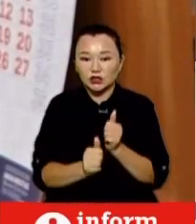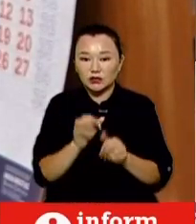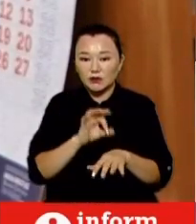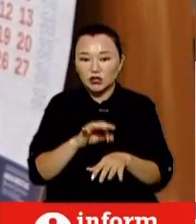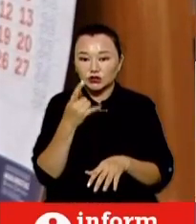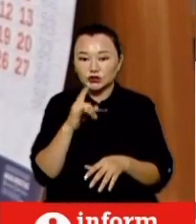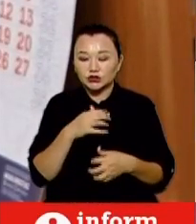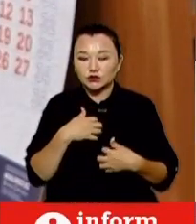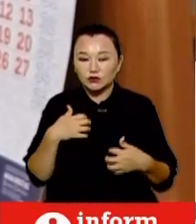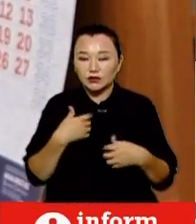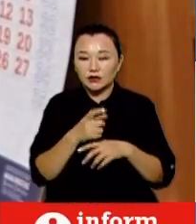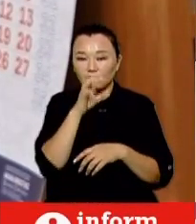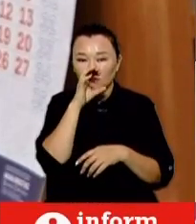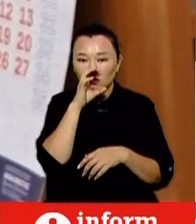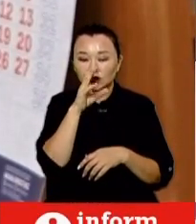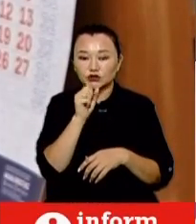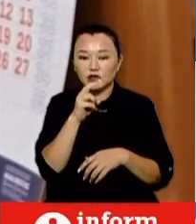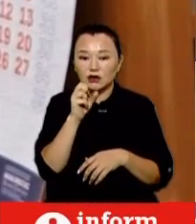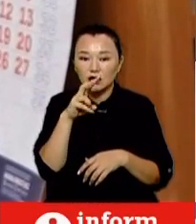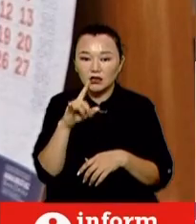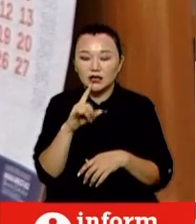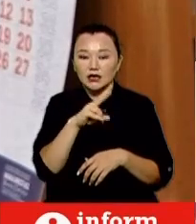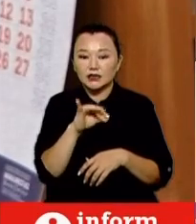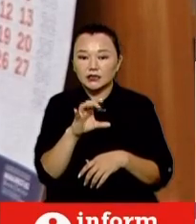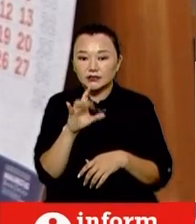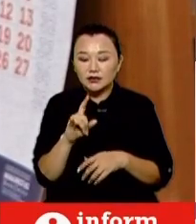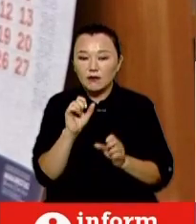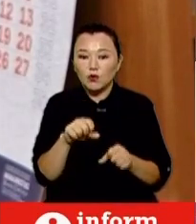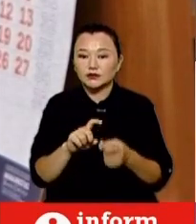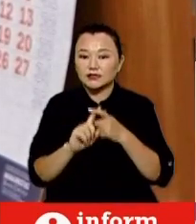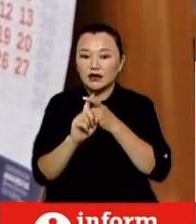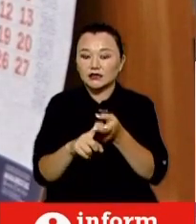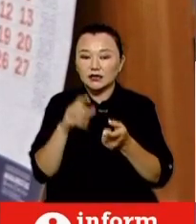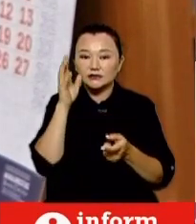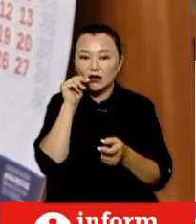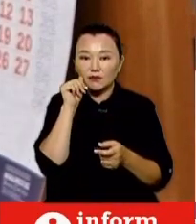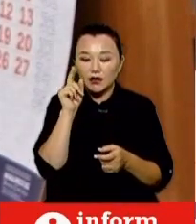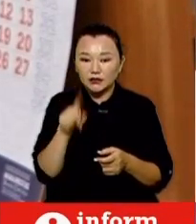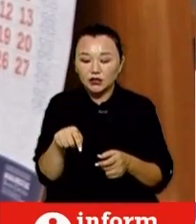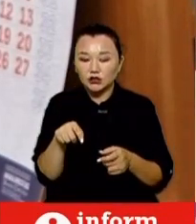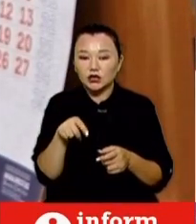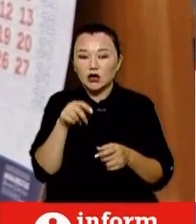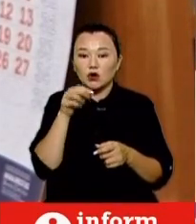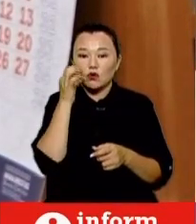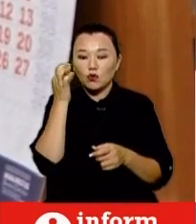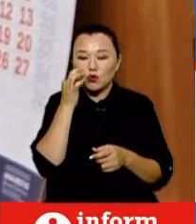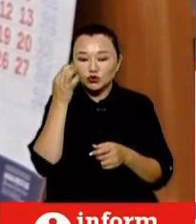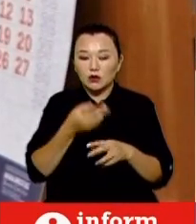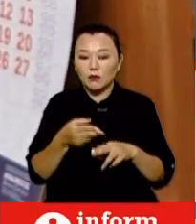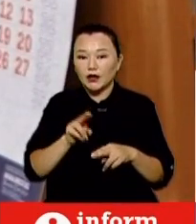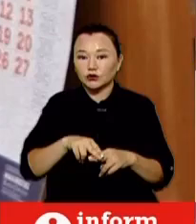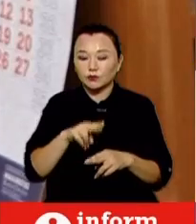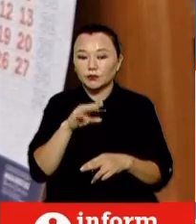дикие животные. Это волки, шакалы, лисы. Могут заразиться собаки, тоже кошки. Поэтому